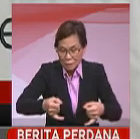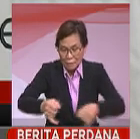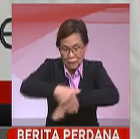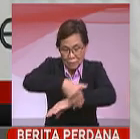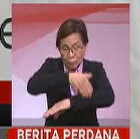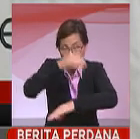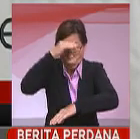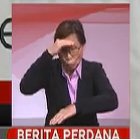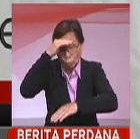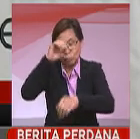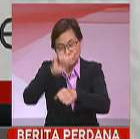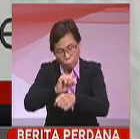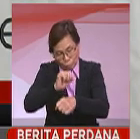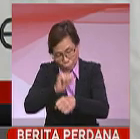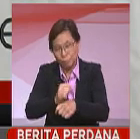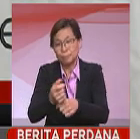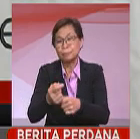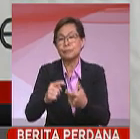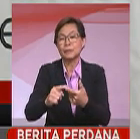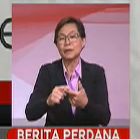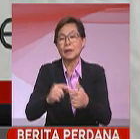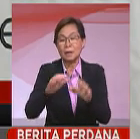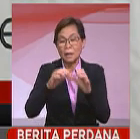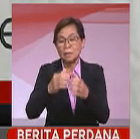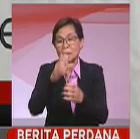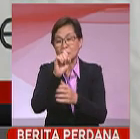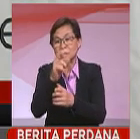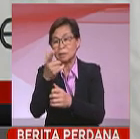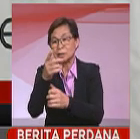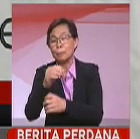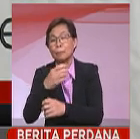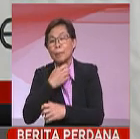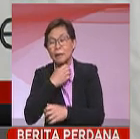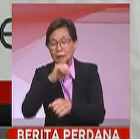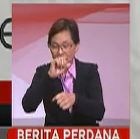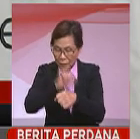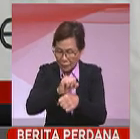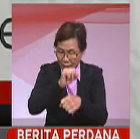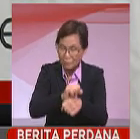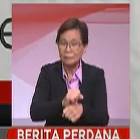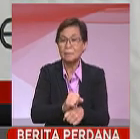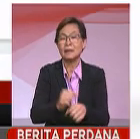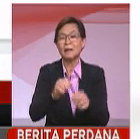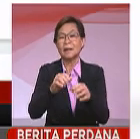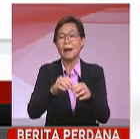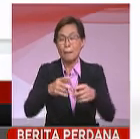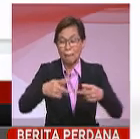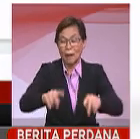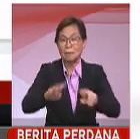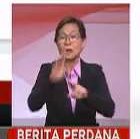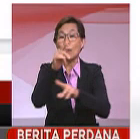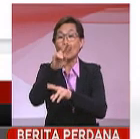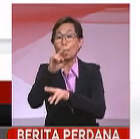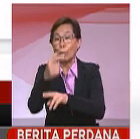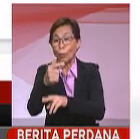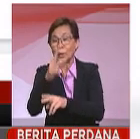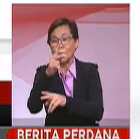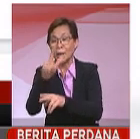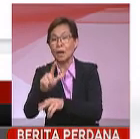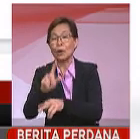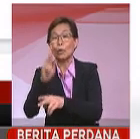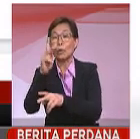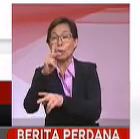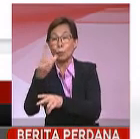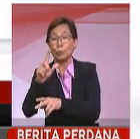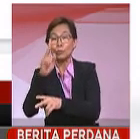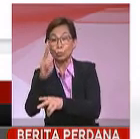di Johor juga di tempat kerja. Kluster Slim di Perak, kluster tempat kerja. Kluster Pasar Borong KL Kuala Lumpur 2